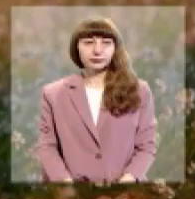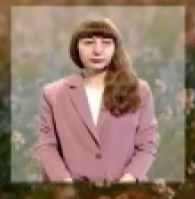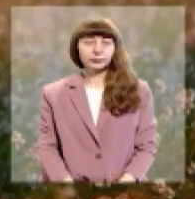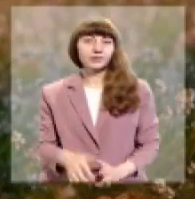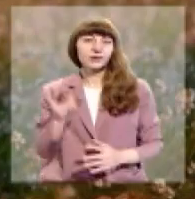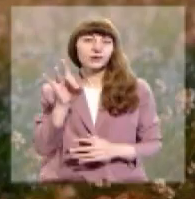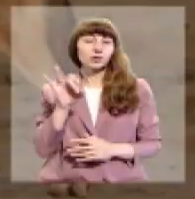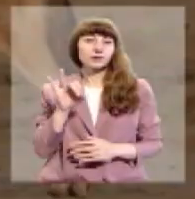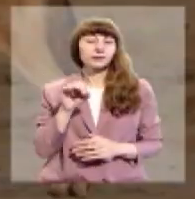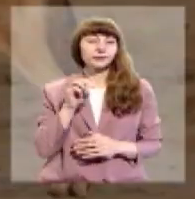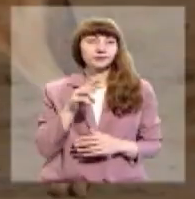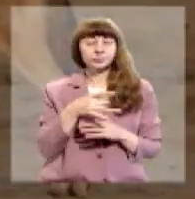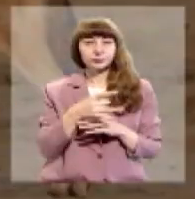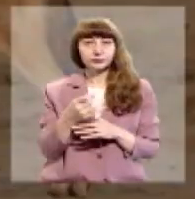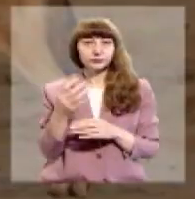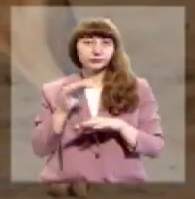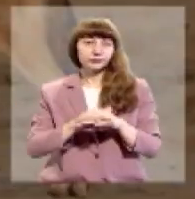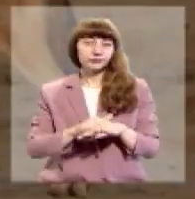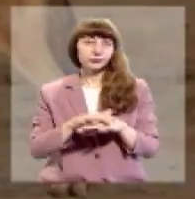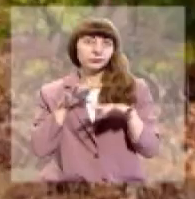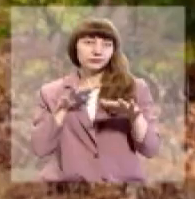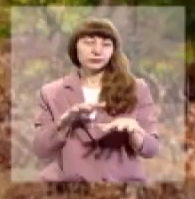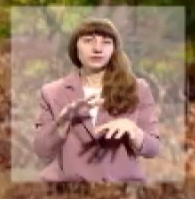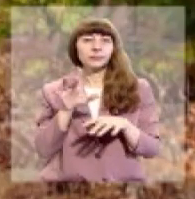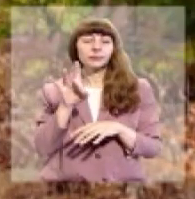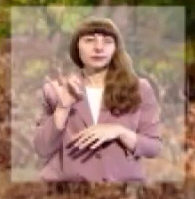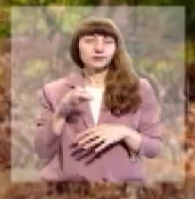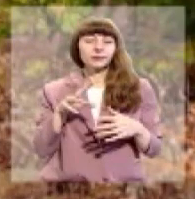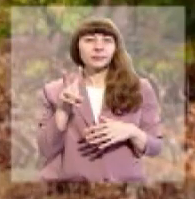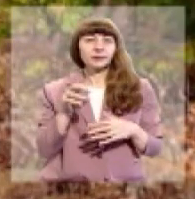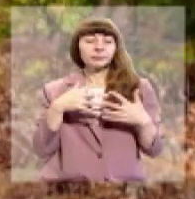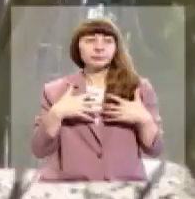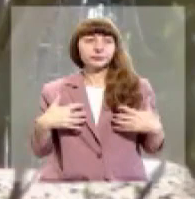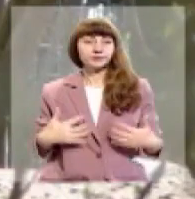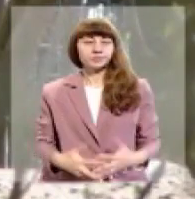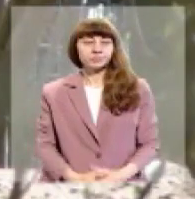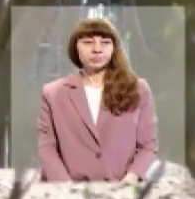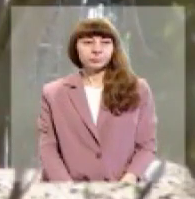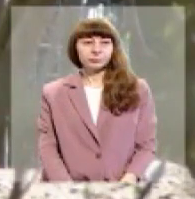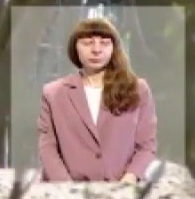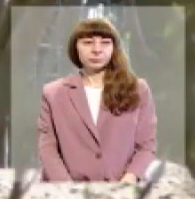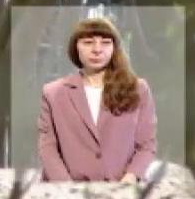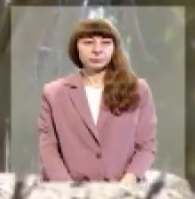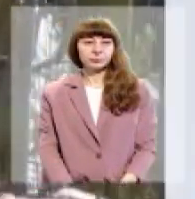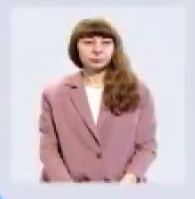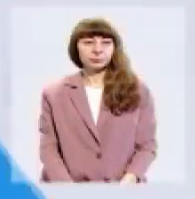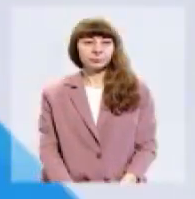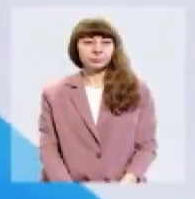Түс тағысы төрт түлікке қауіп төндірді. Федоров ауданында қасқырлардың малға шабуыл жасауының бірнеше фактілері